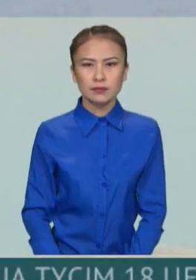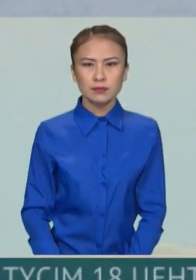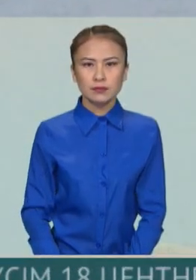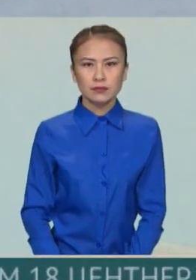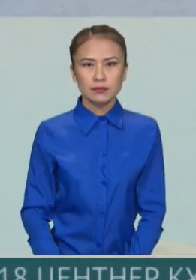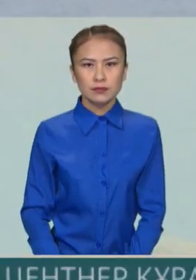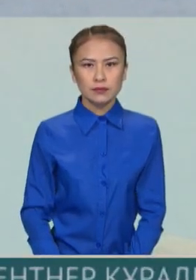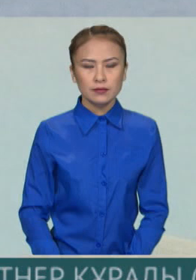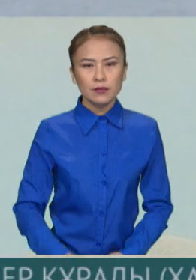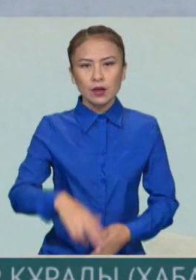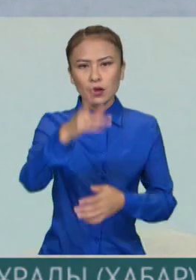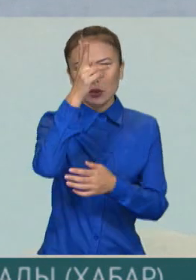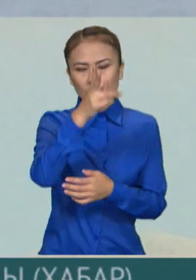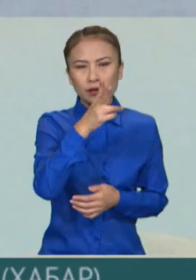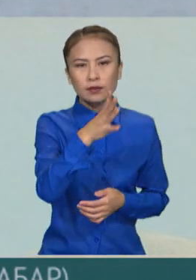Үш айдың кезінде